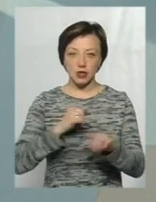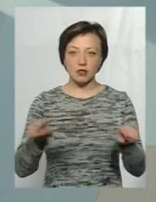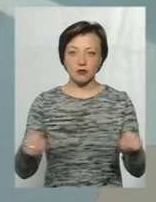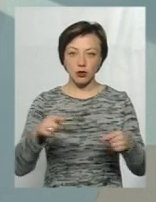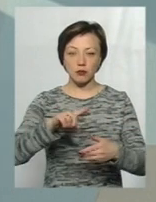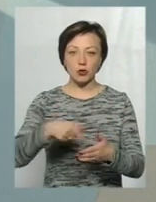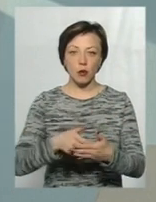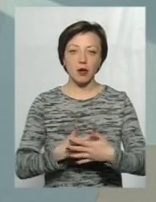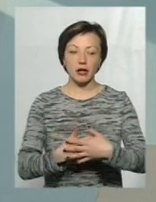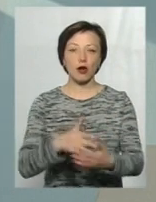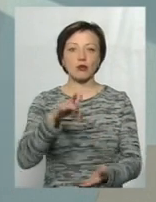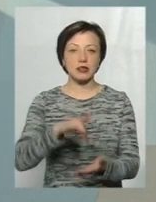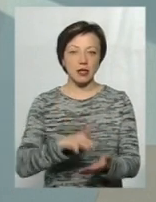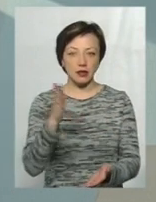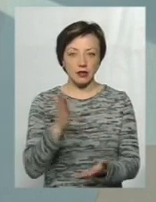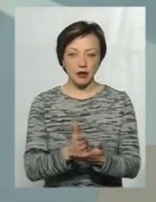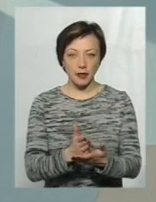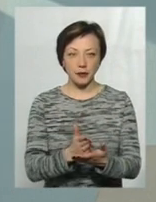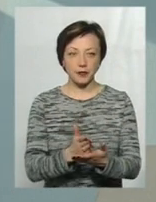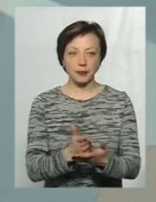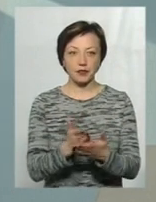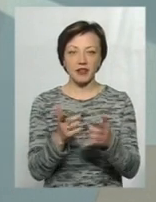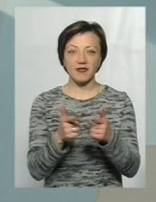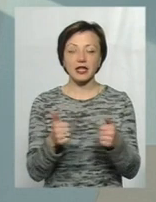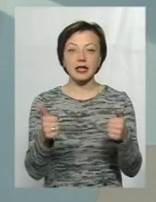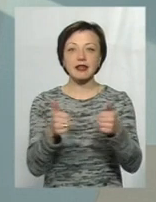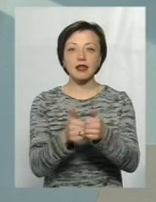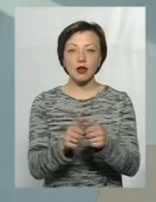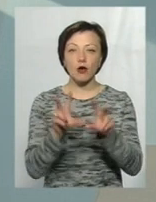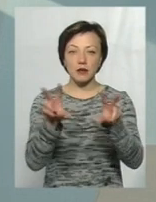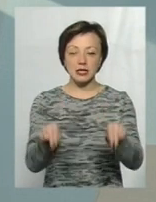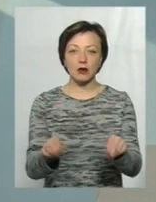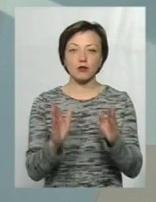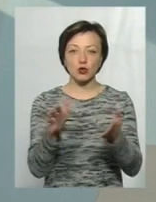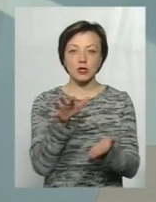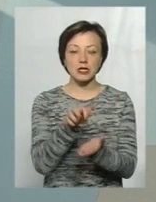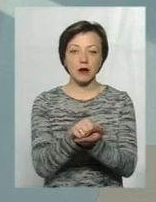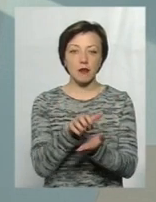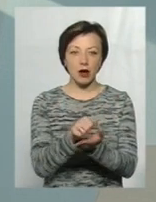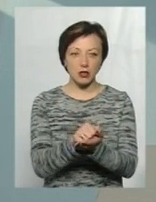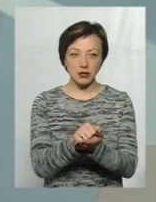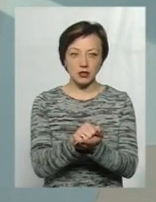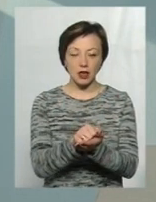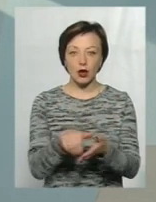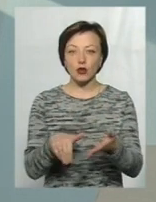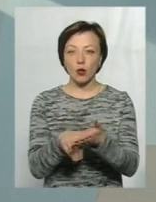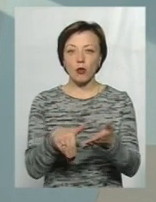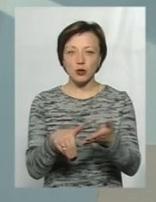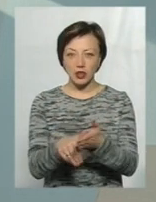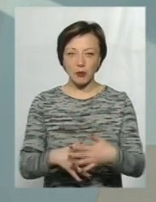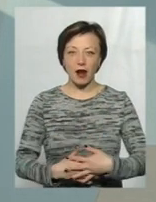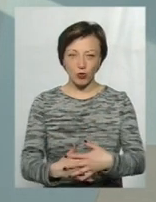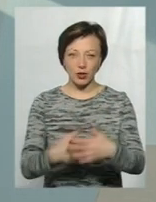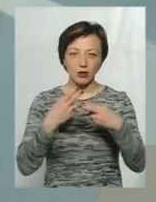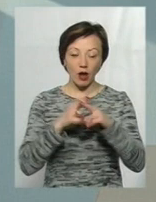в міському перинатальному центрі відділення, де обіцяють, що будуть займатися допоміжними репродуктивними